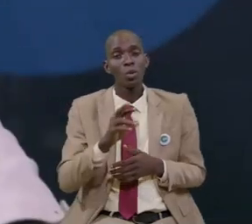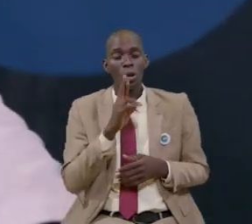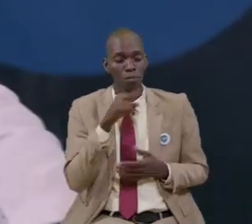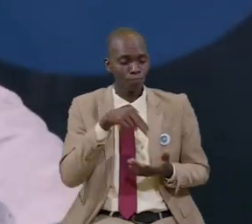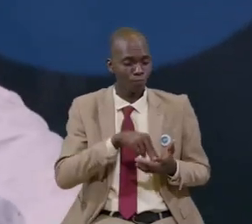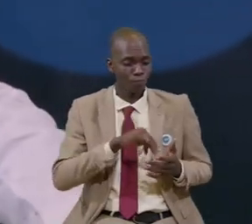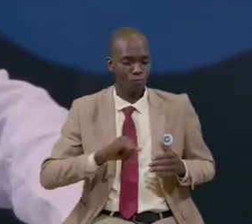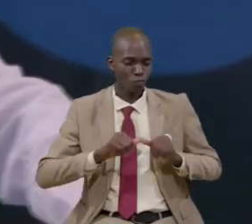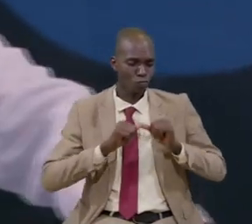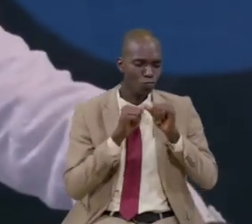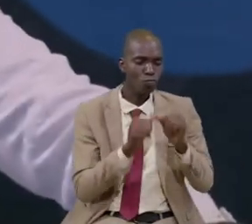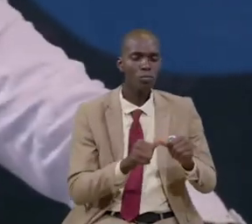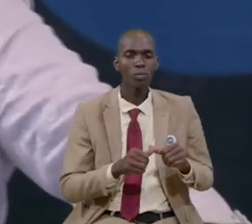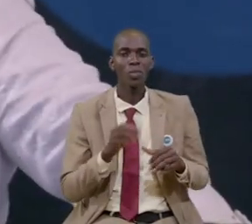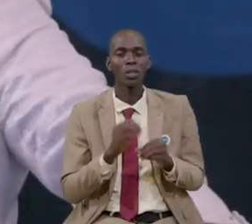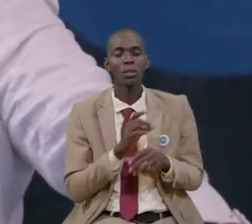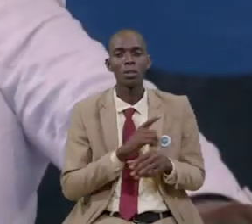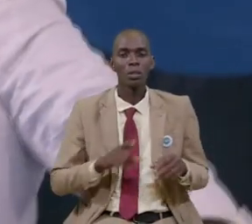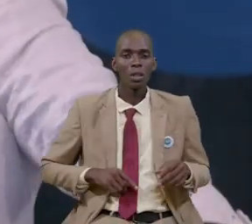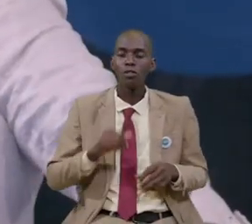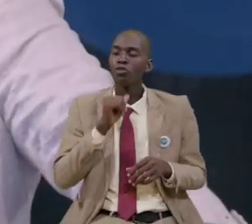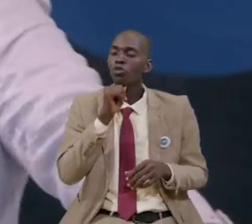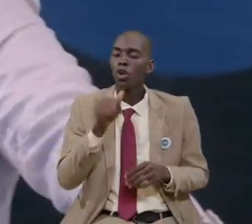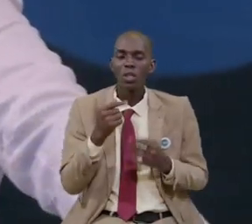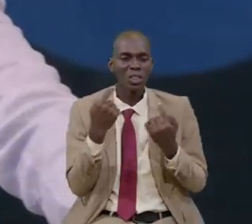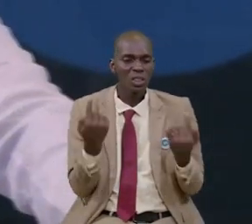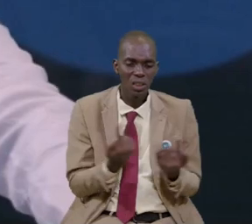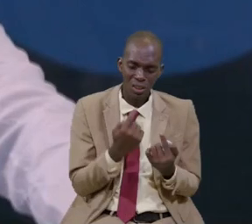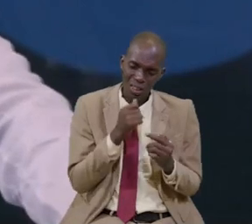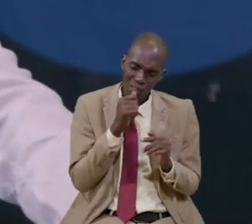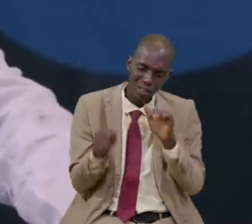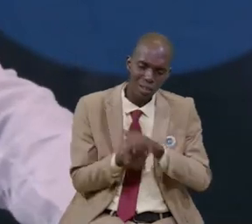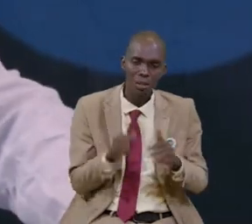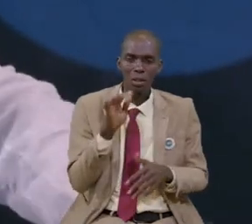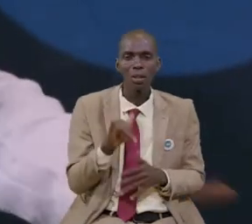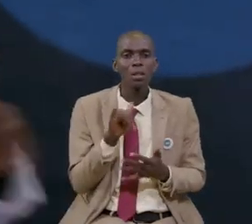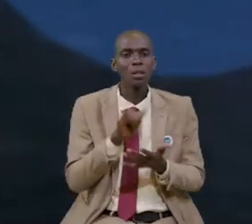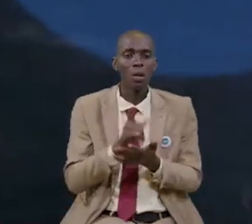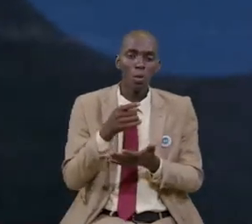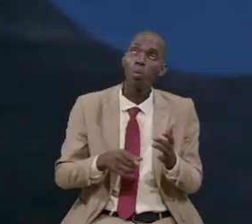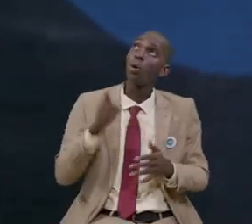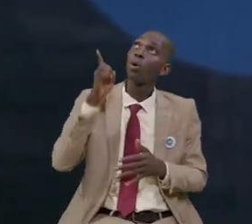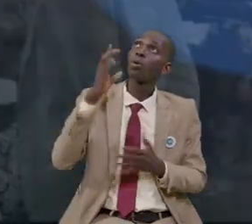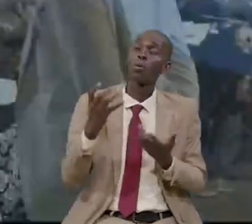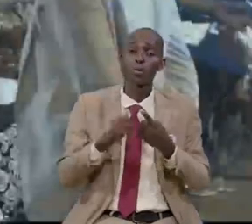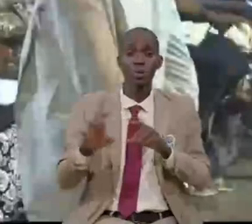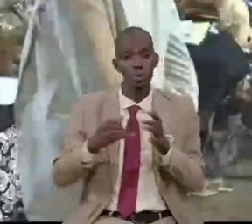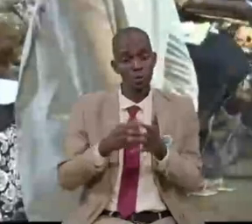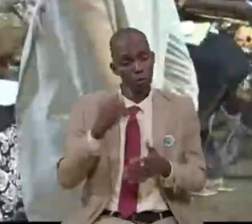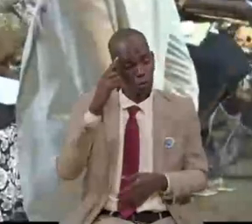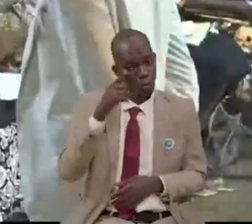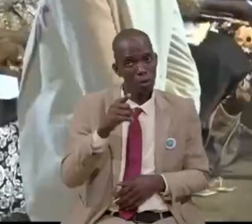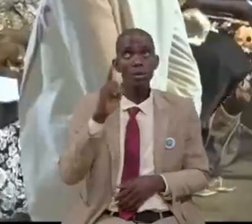ferme dans le Seigneur. Il ne pêche pas secrètement. C'est ce que le Seigneur veut faire pour vous. Il le fera ce